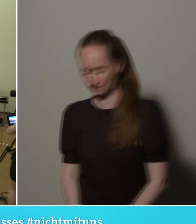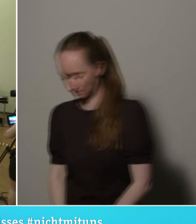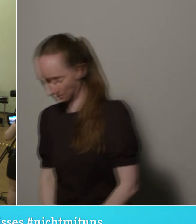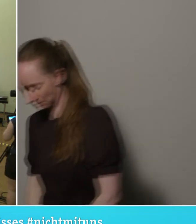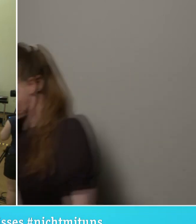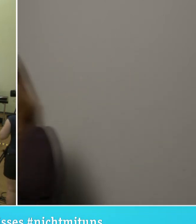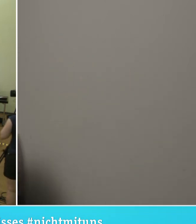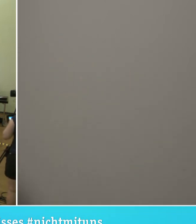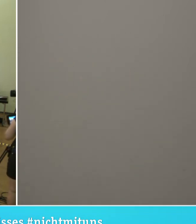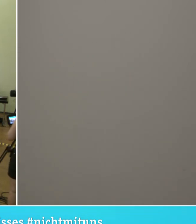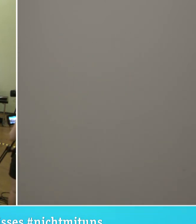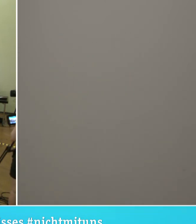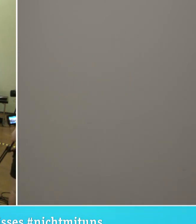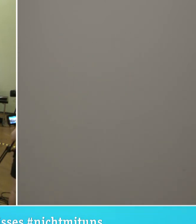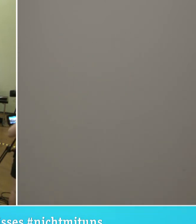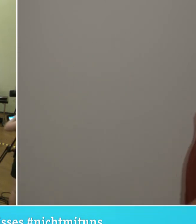Das Wort hat nun